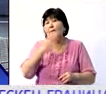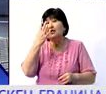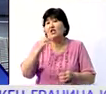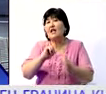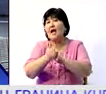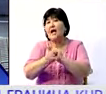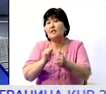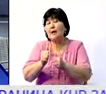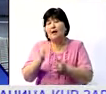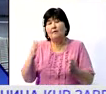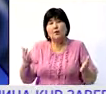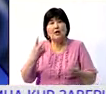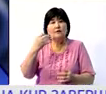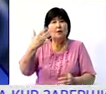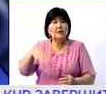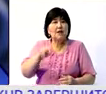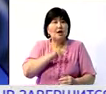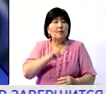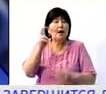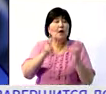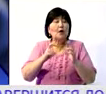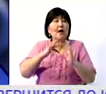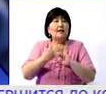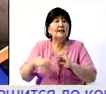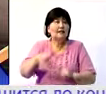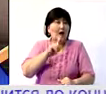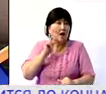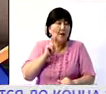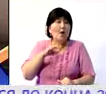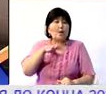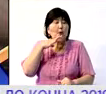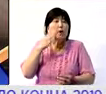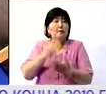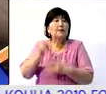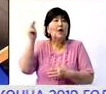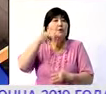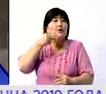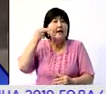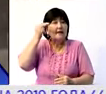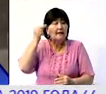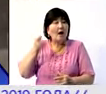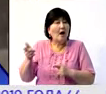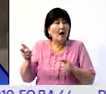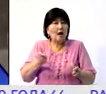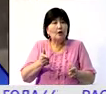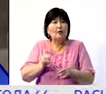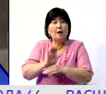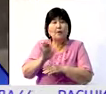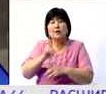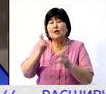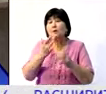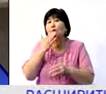смены. Более 250 работников на заводе – сельская молодежь. Многие прошли обучение в Китае. Готовая продукция завода